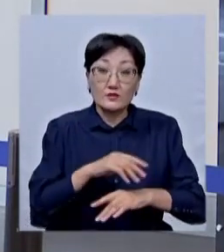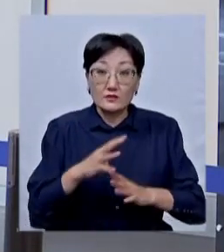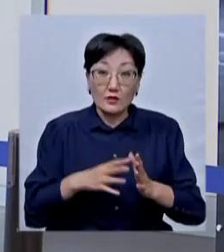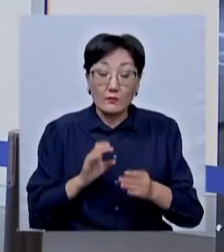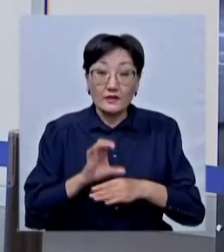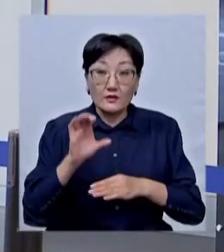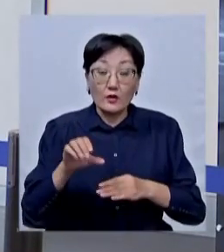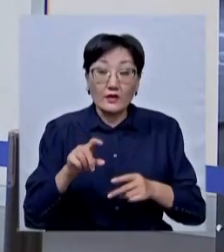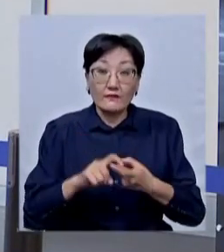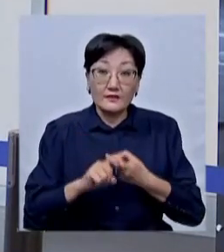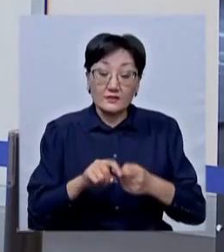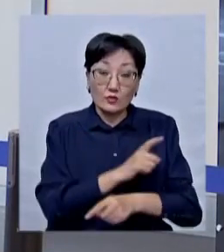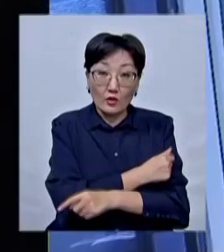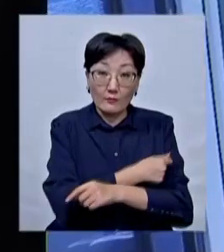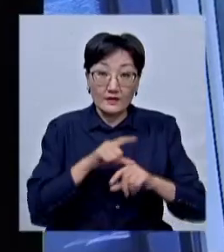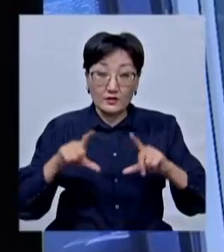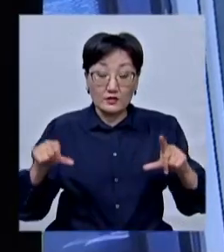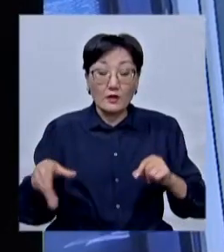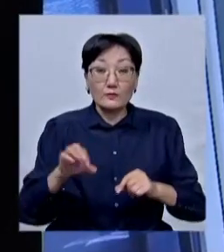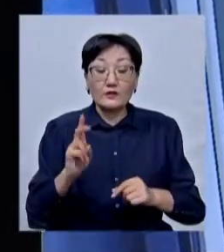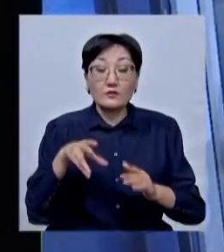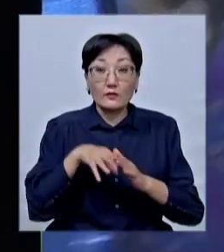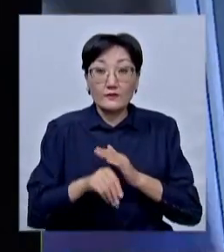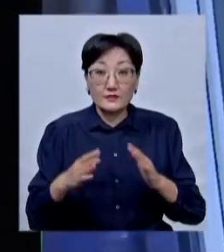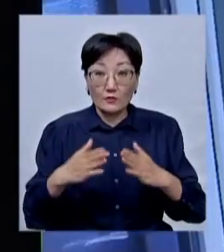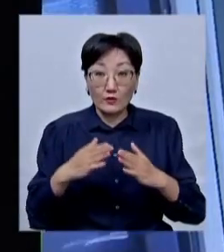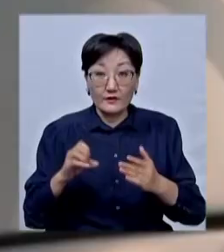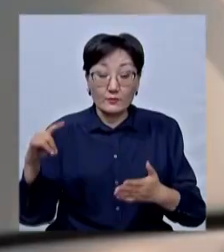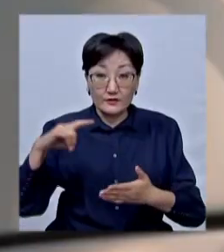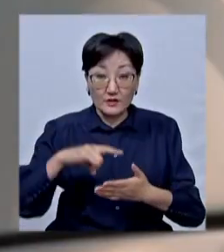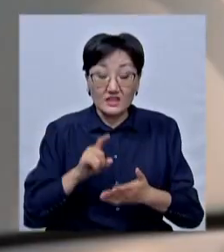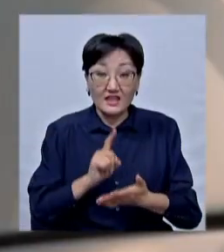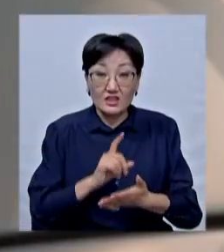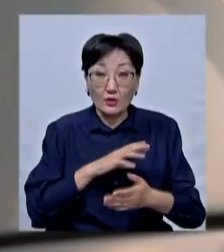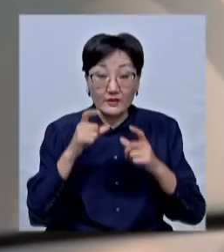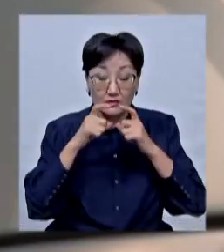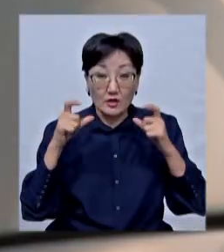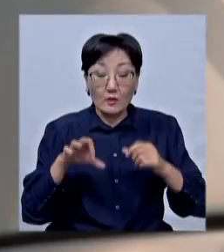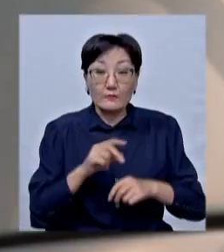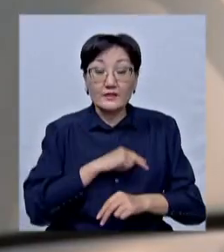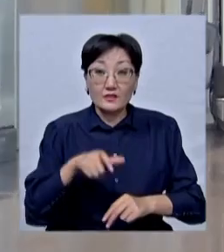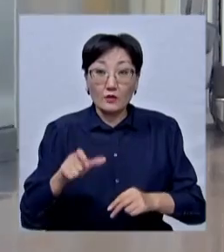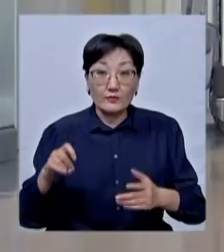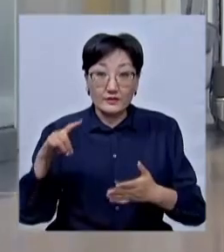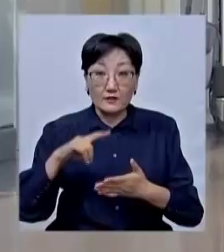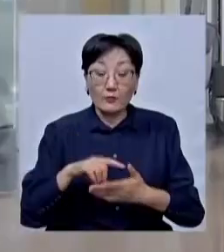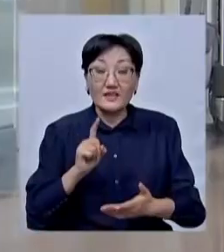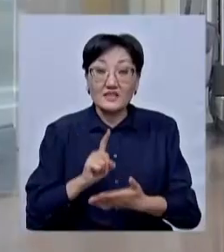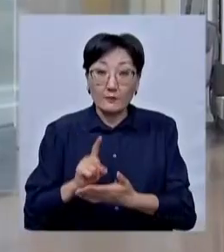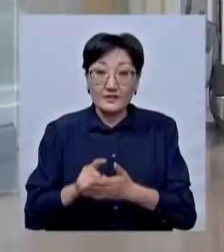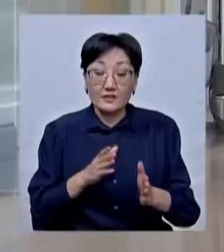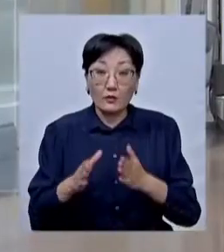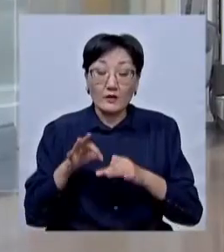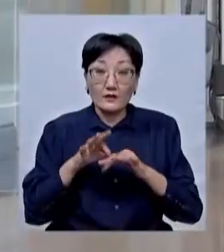мы направили в инфекционную больницу. Все, кто входит в здание воздушной гавани, должны быть в масках. Сотрудники аэропорта в обязательном